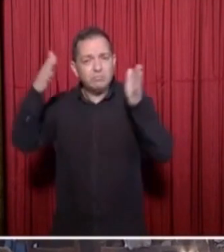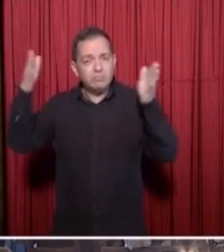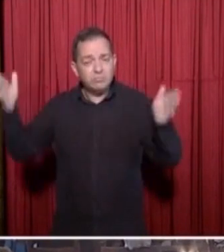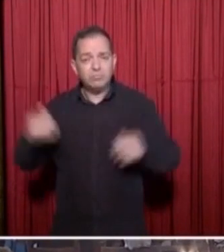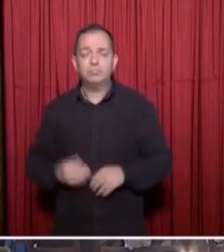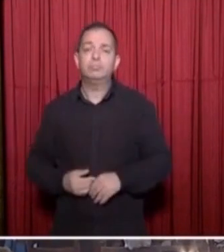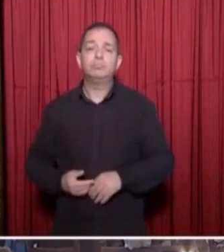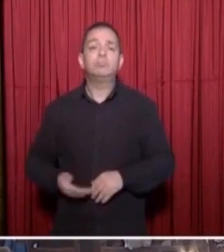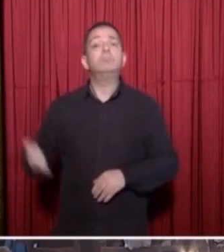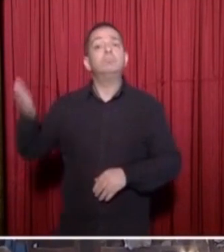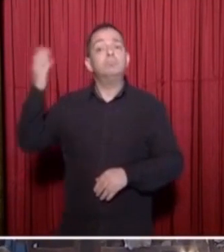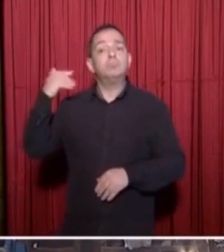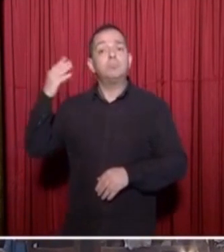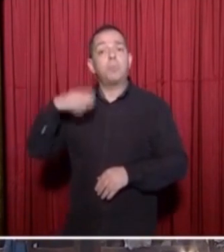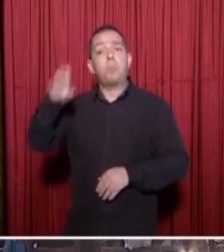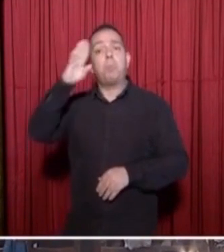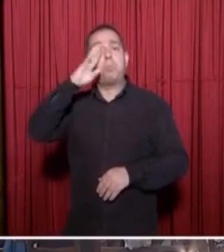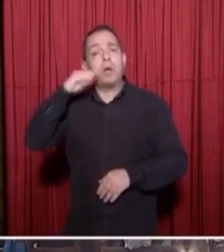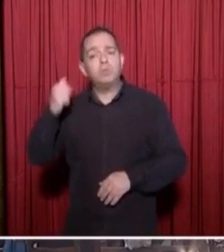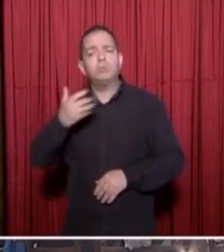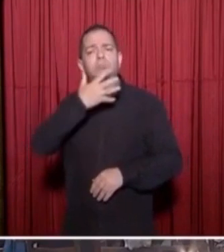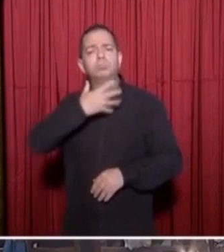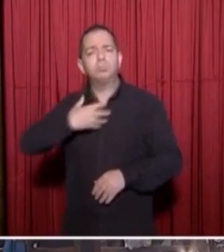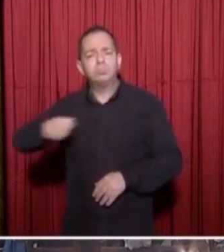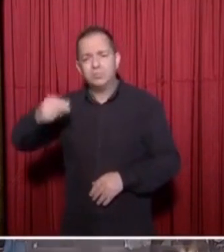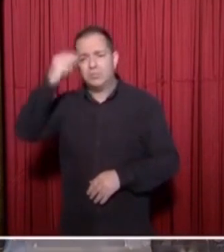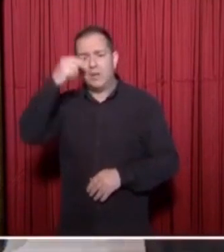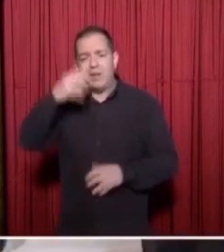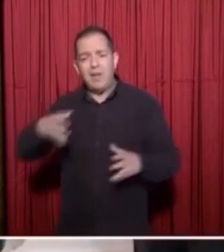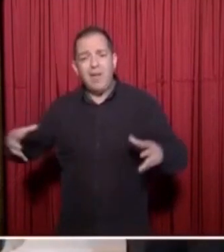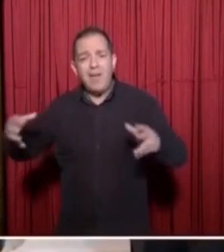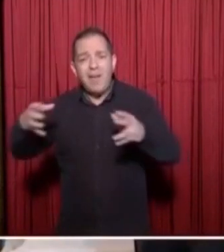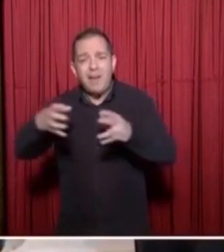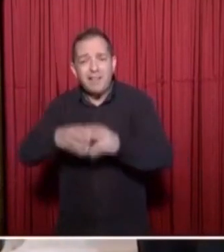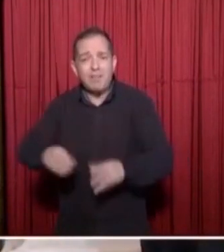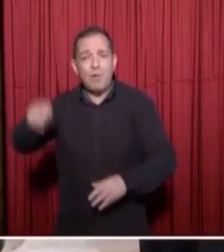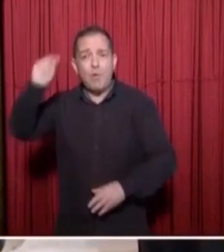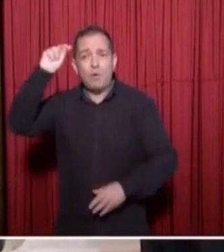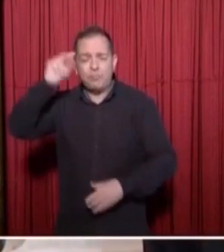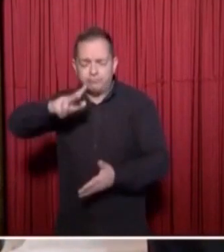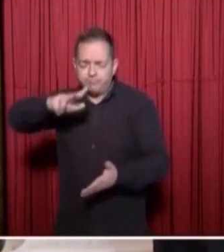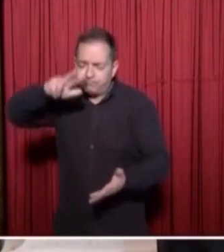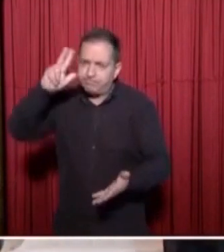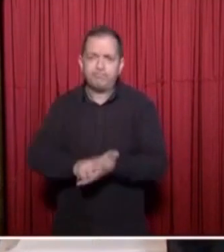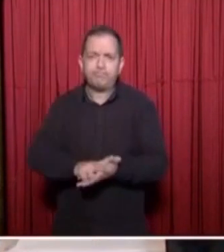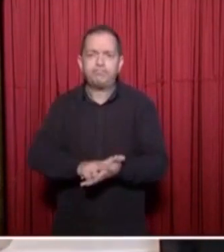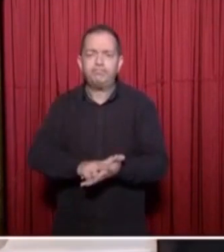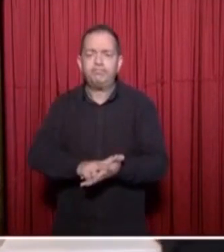Θεοφόροι Πατέρες και η Αγία μας Ορθόδοξος Καθολική Εκκλησία όρισαν